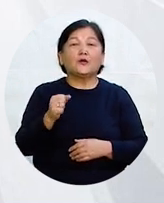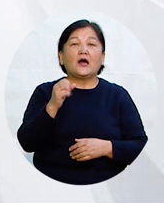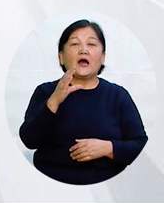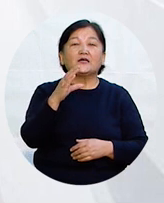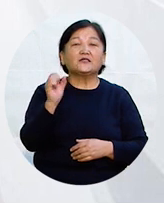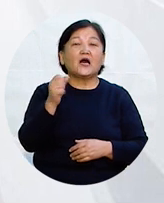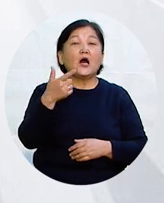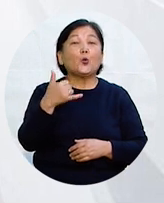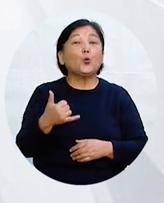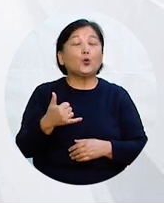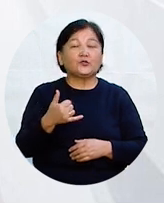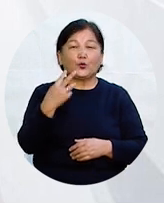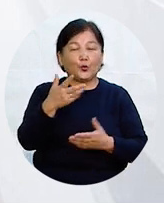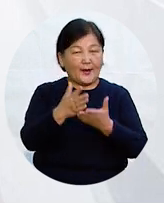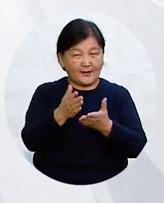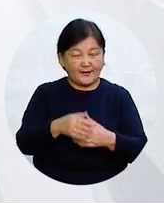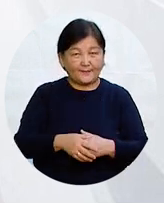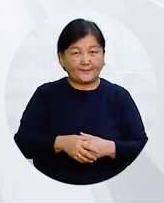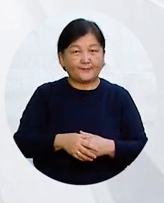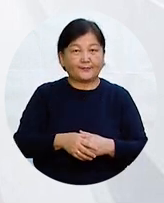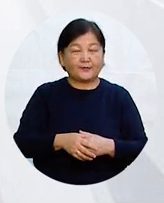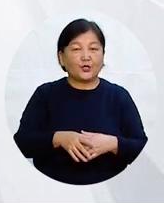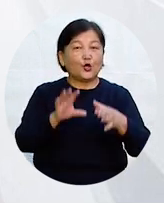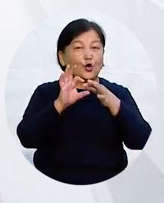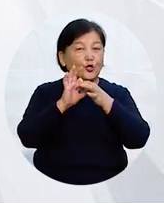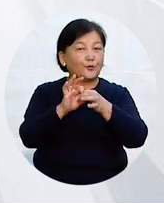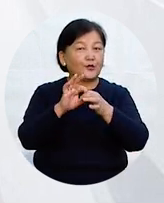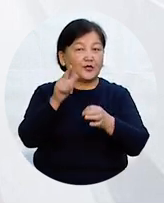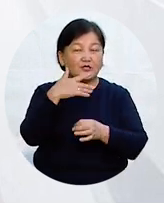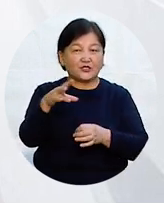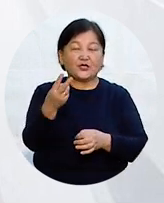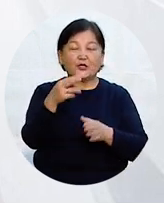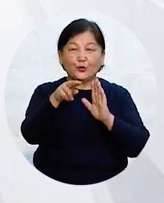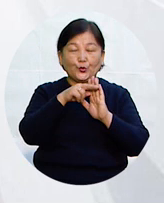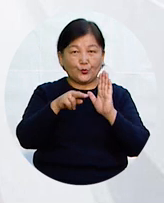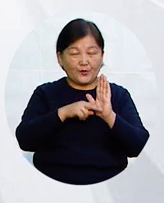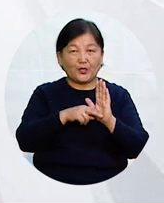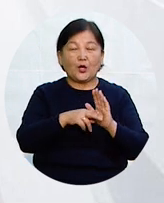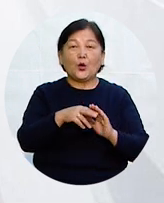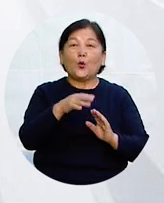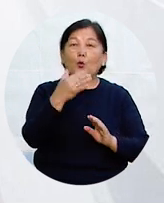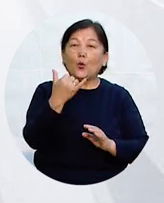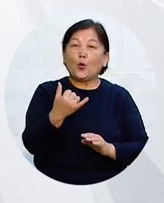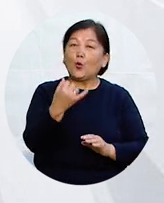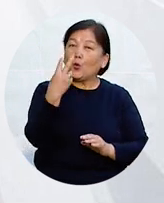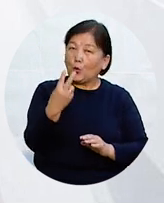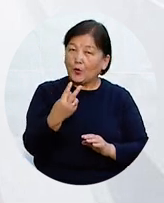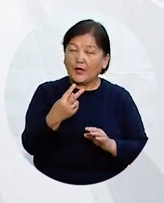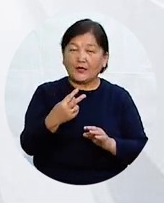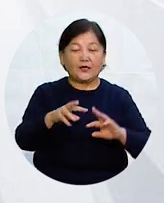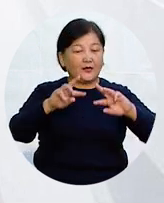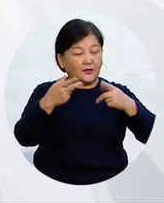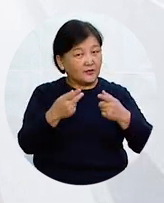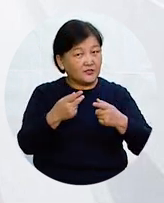асаагу буюу у. Тэгэхээр холбох хэсгийн дүрмийг у үгээр төгссөн үгтэй бас эндүрч болохгүй гэдгийг багш